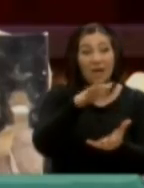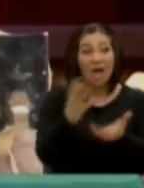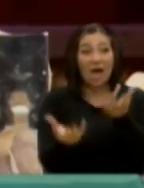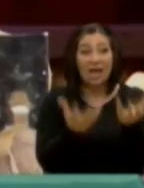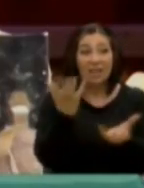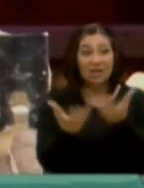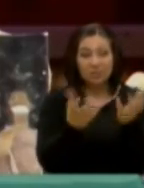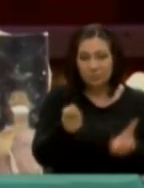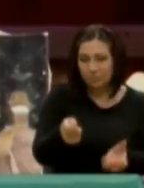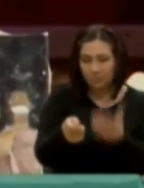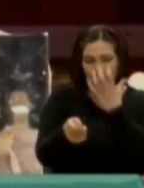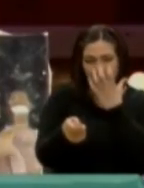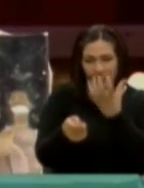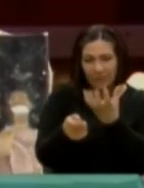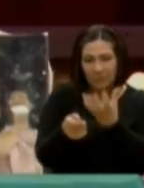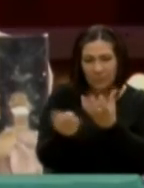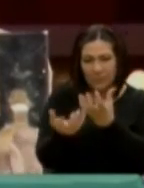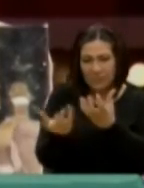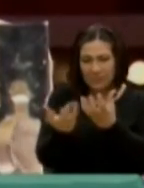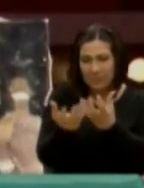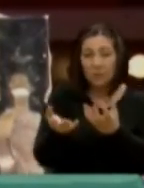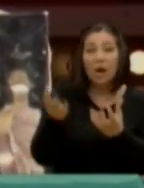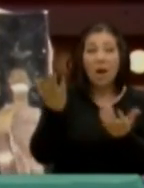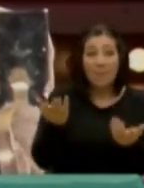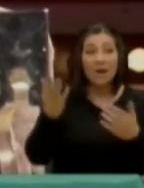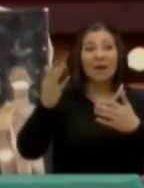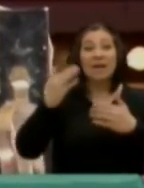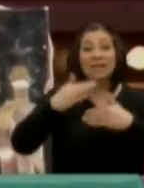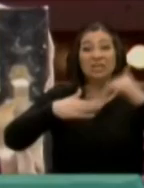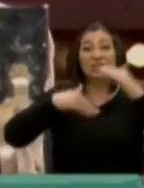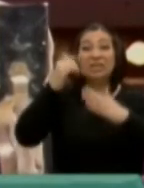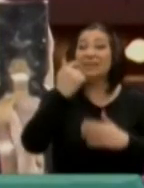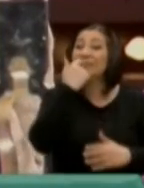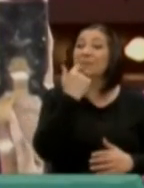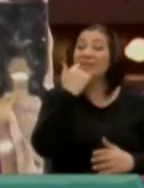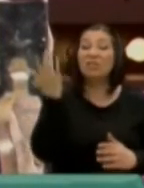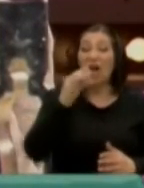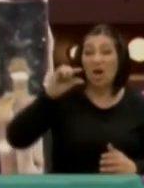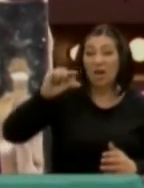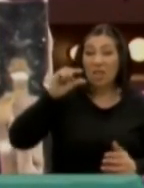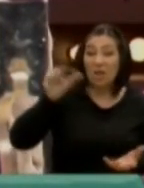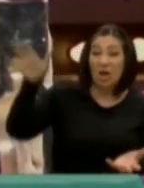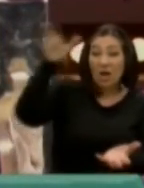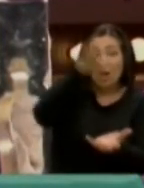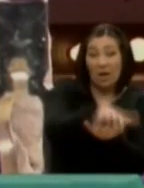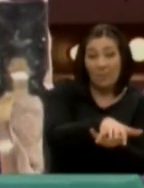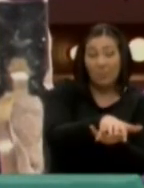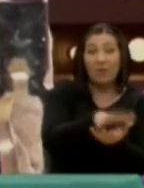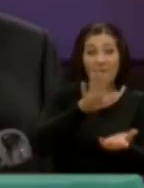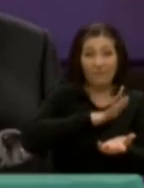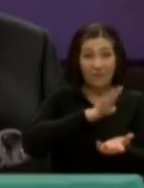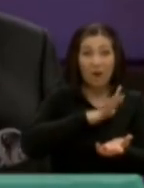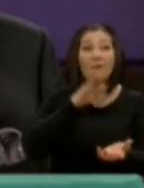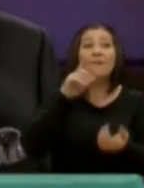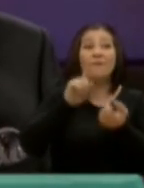ateşte kızdırılıp kalıba alınıyor. Ama inşaat demirinden daha kalın kapatma sustaları var